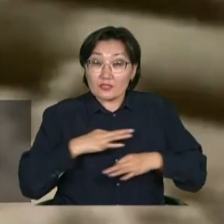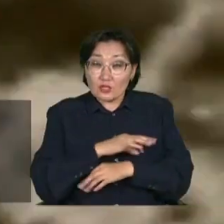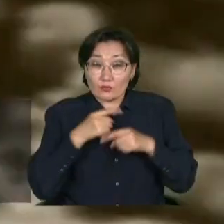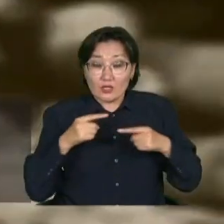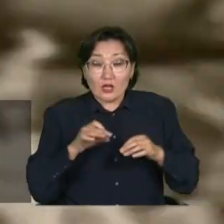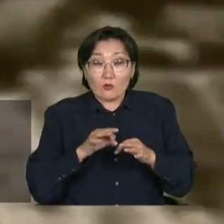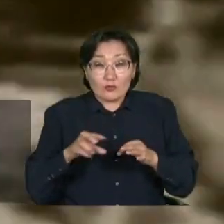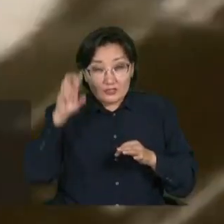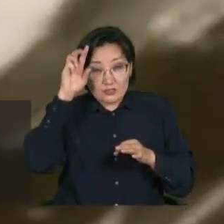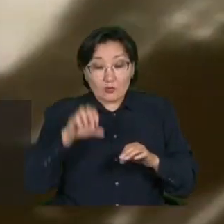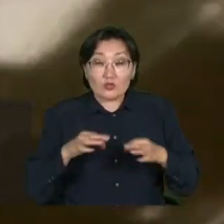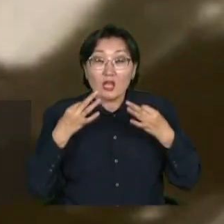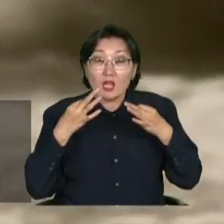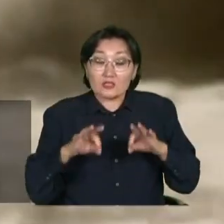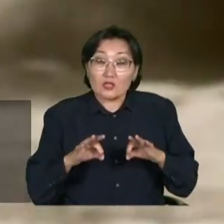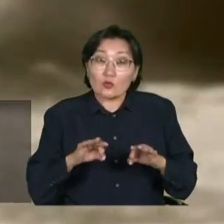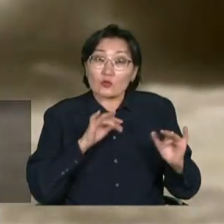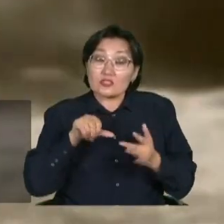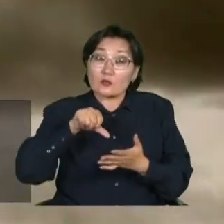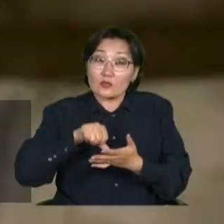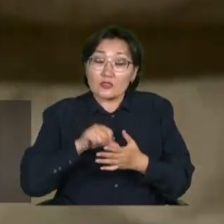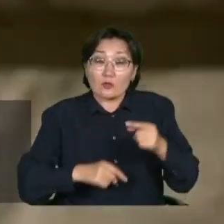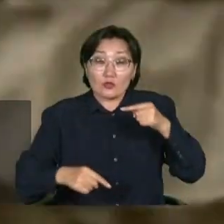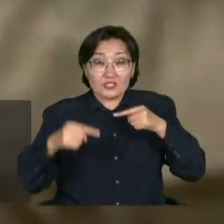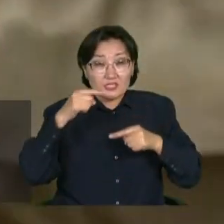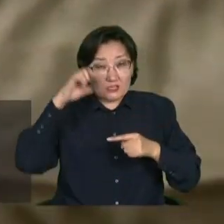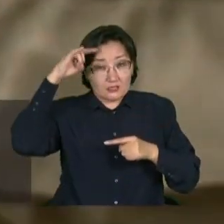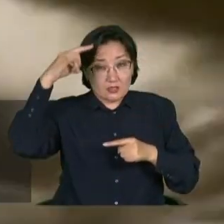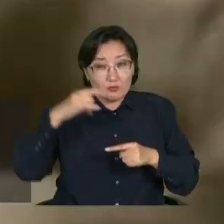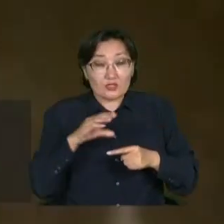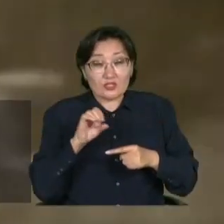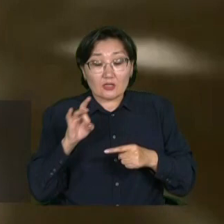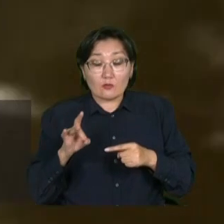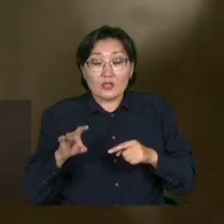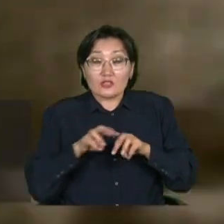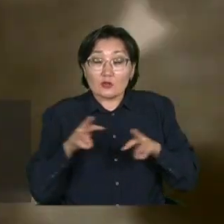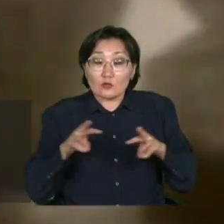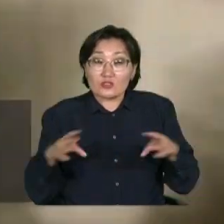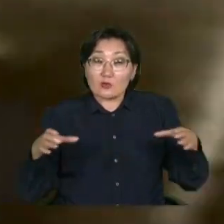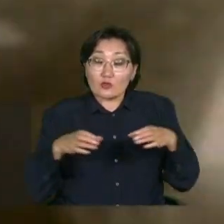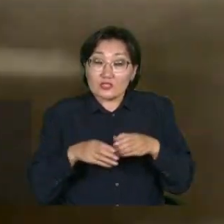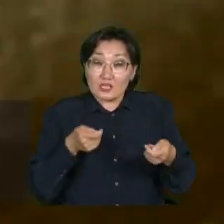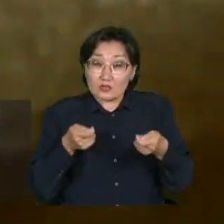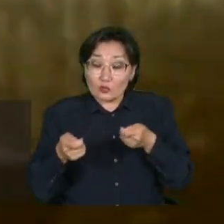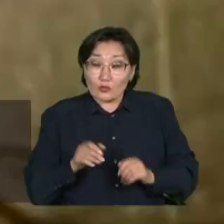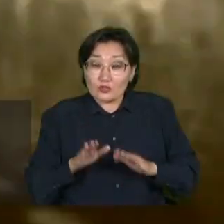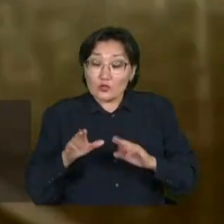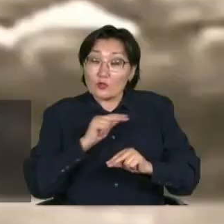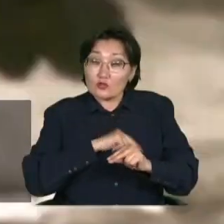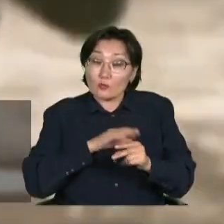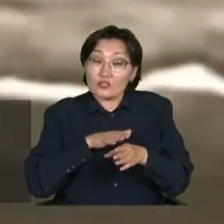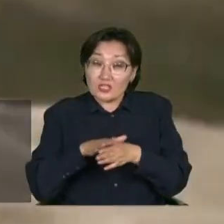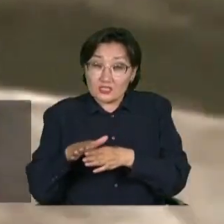басқа аймақтарды азат етуге қатысты. Елге оралғаннан кейін Қазақ КСР министрлер кеңесі төрағасының орынбасары қызметін